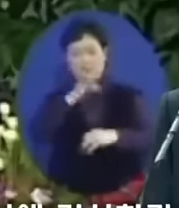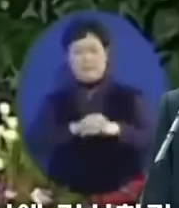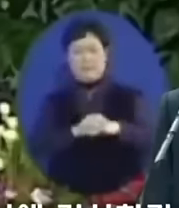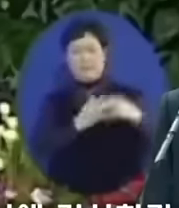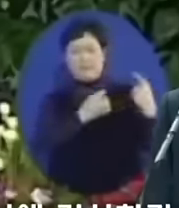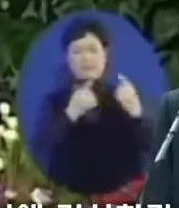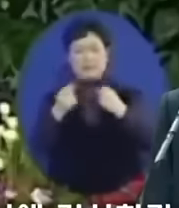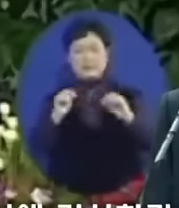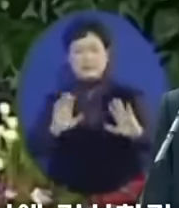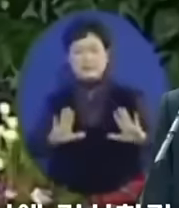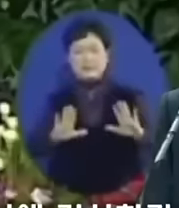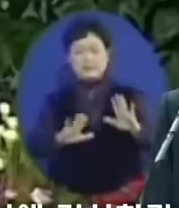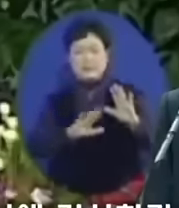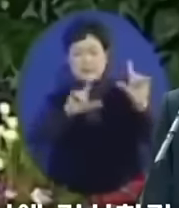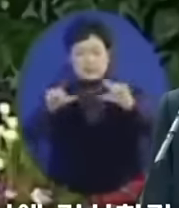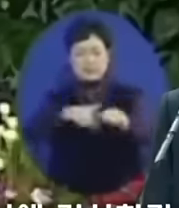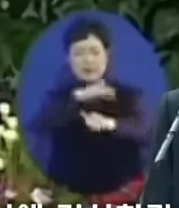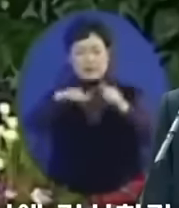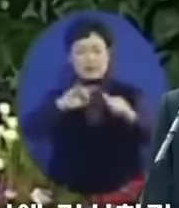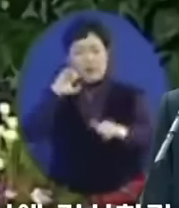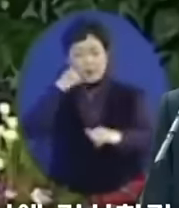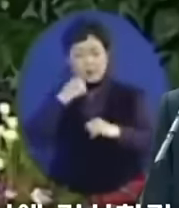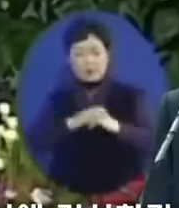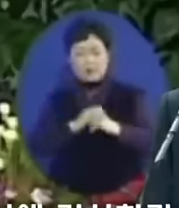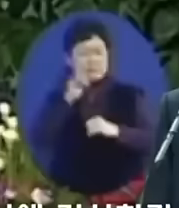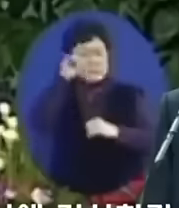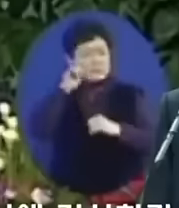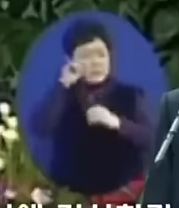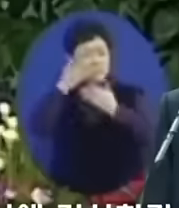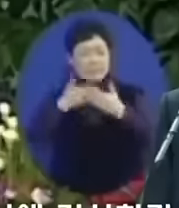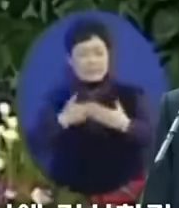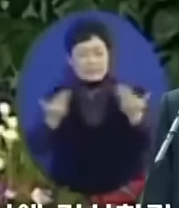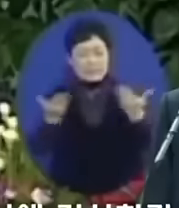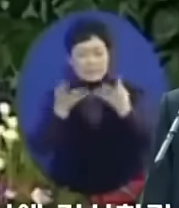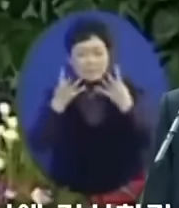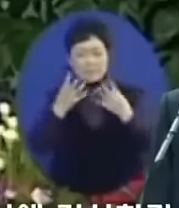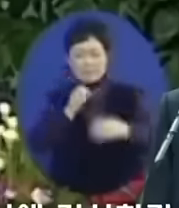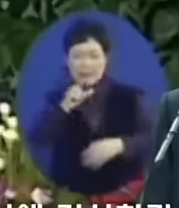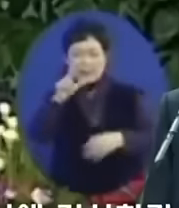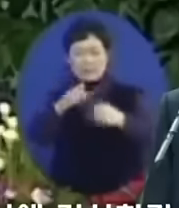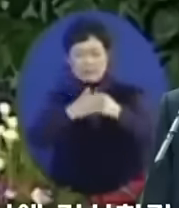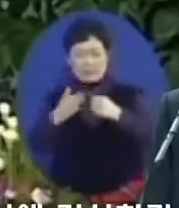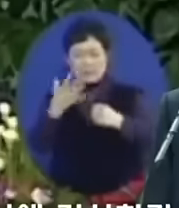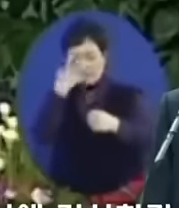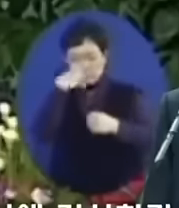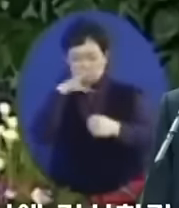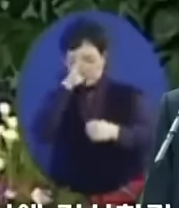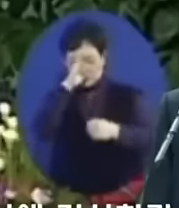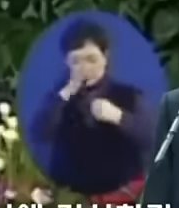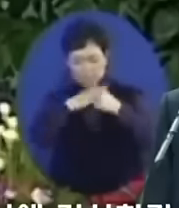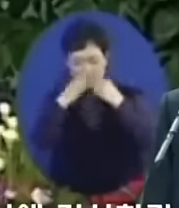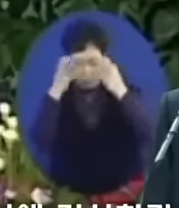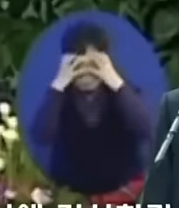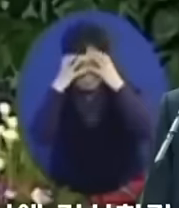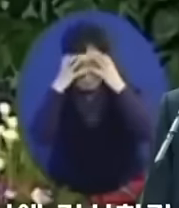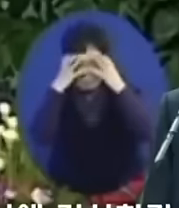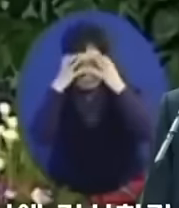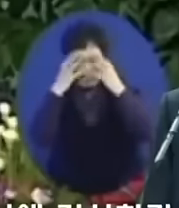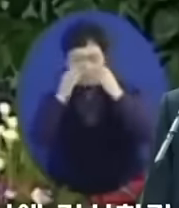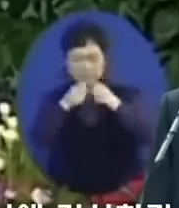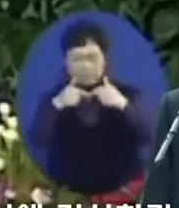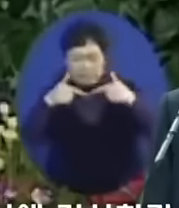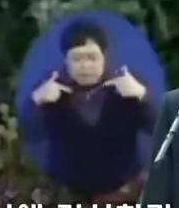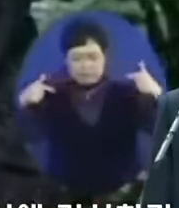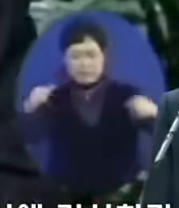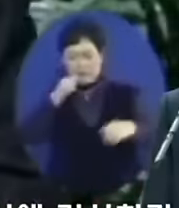이처럼 오늘날 삶의 환경이 어려워지고 스트레스를 받는 일이 많아지므로 우울증으로 고통당하는 사람들이 점차 늘어가고 있는